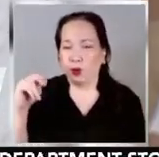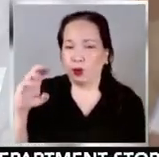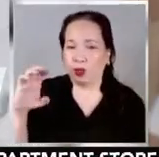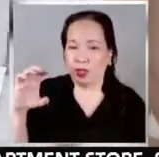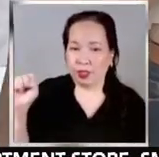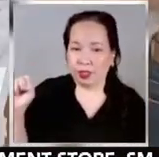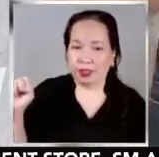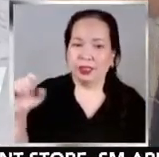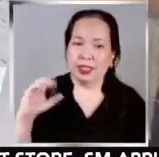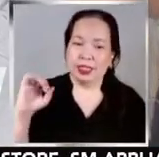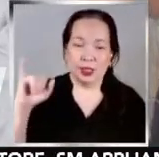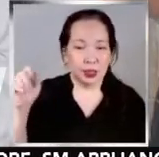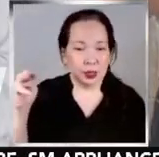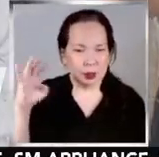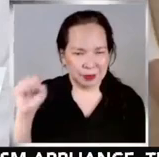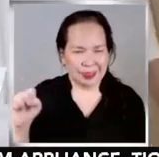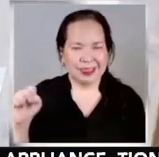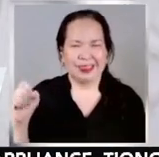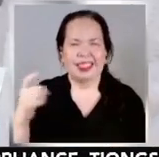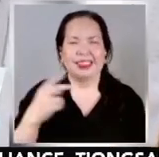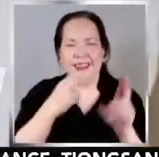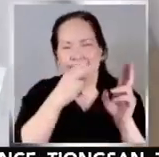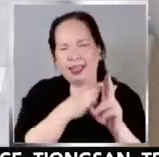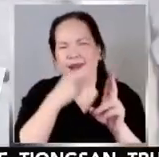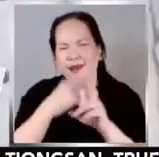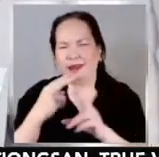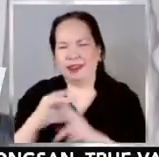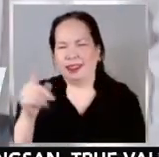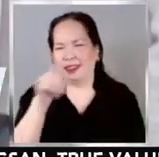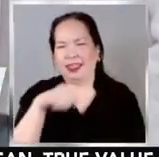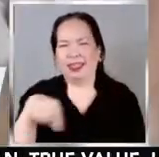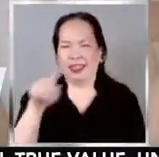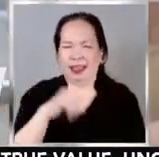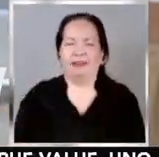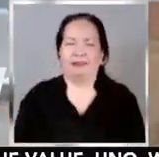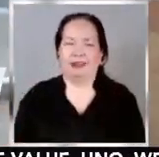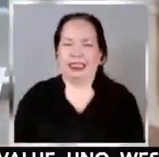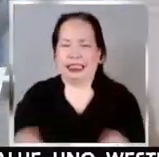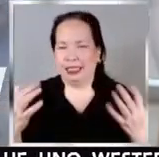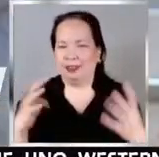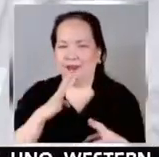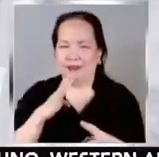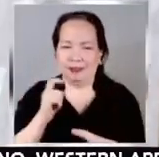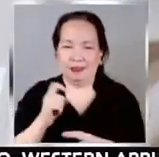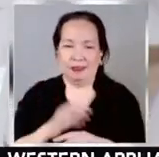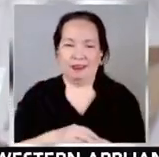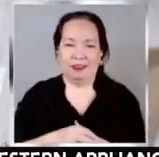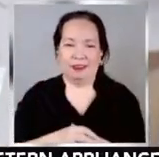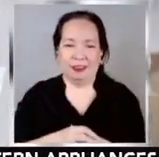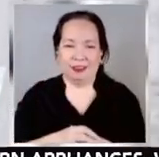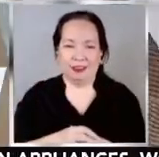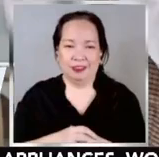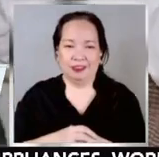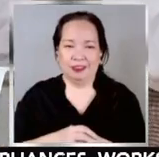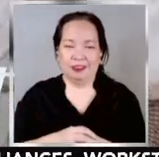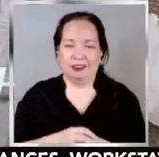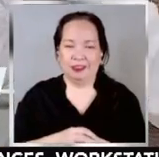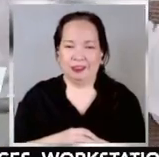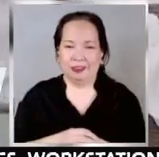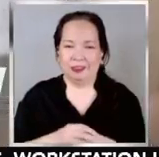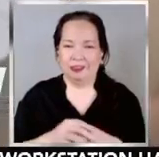Selena Griffin, Antonio Vinson, Keisha Serna, Liana May, John Clifford, Charlie Fleming,